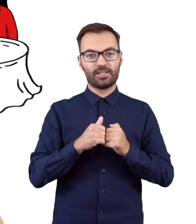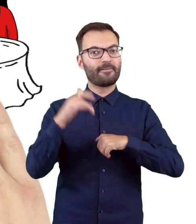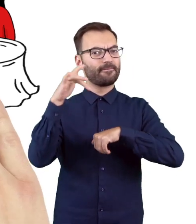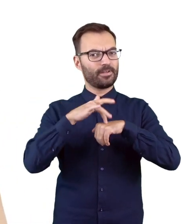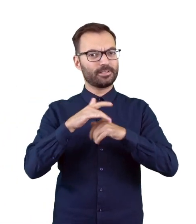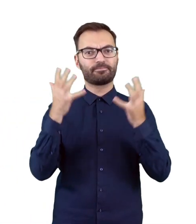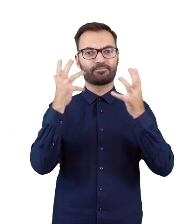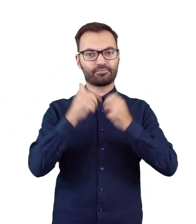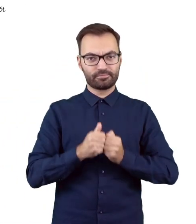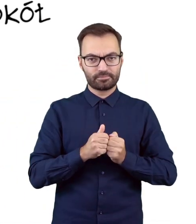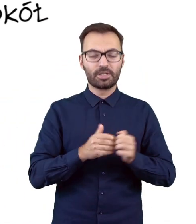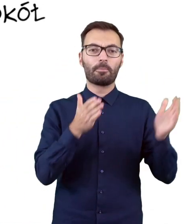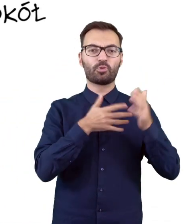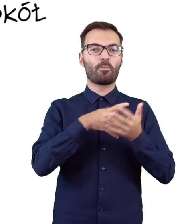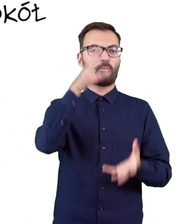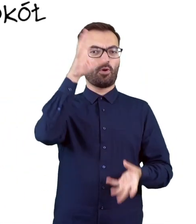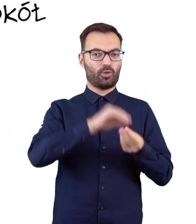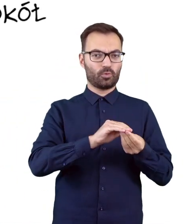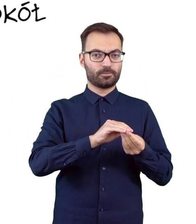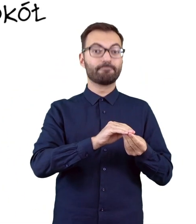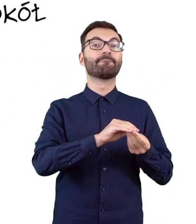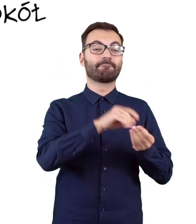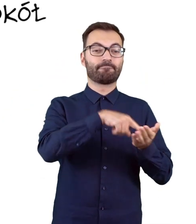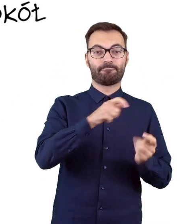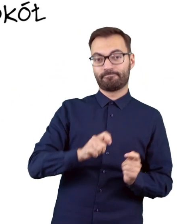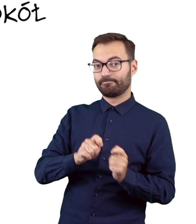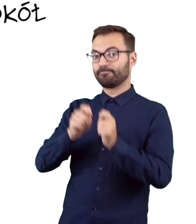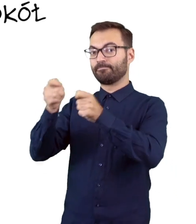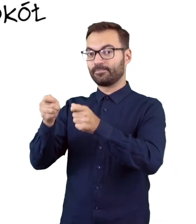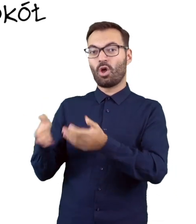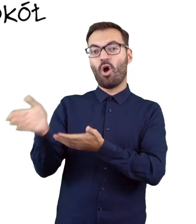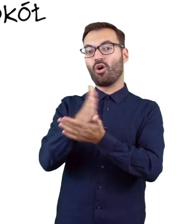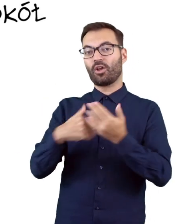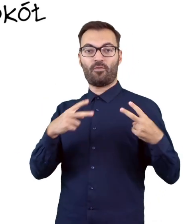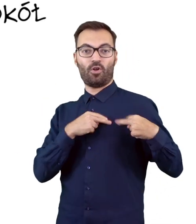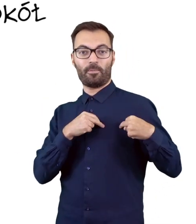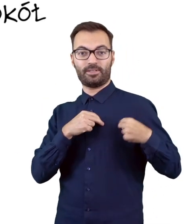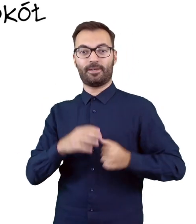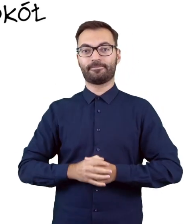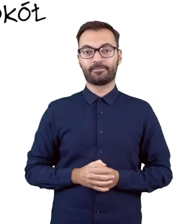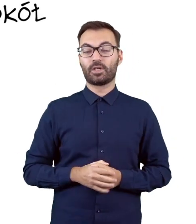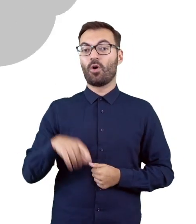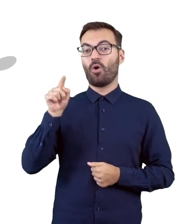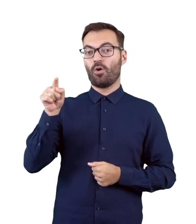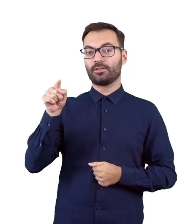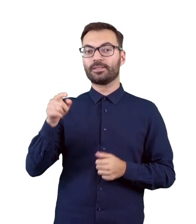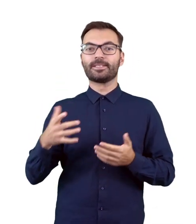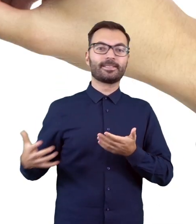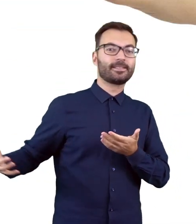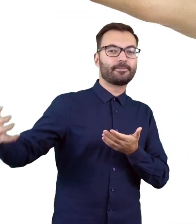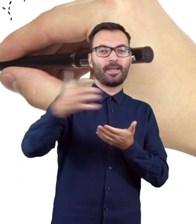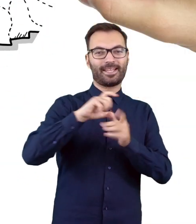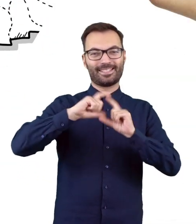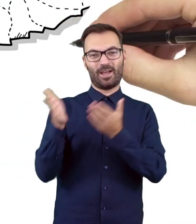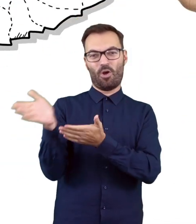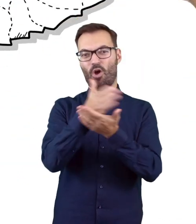pytania i sporządza protokół głosowania w referendum. Komisja przekazuje ten protokół Okręgowej Komisji Wyborczej, która sumuje